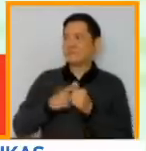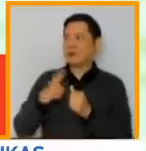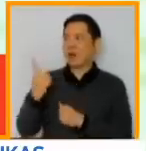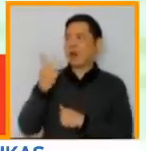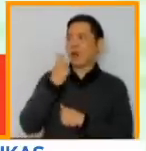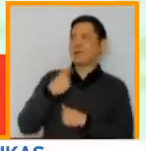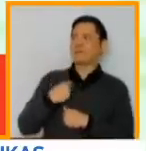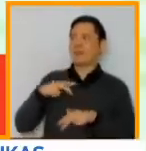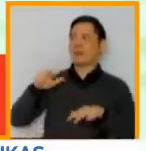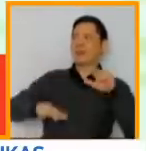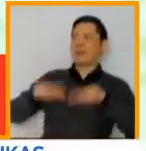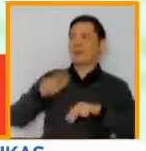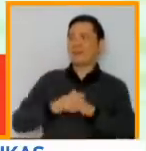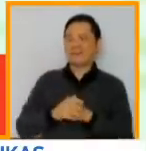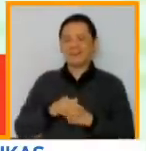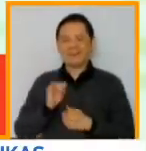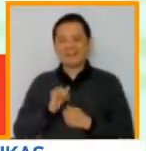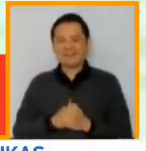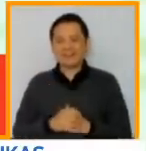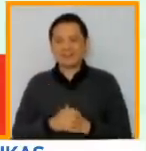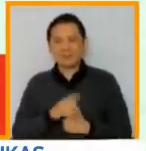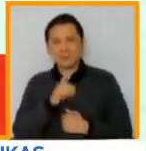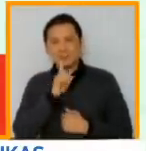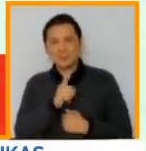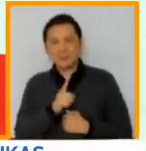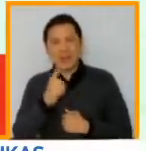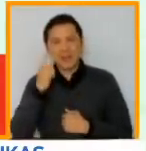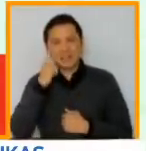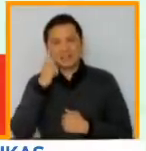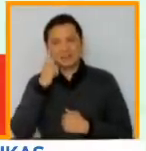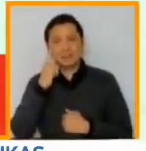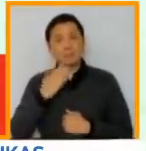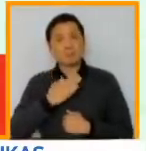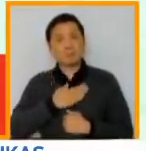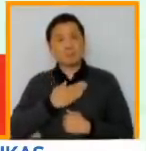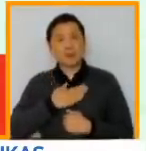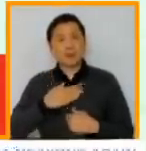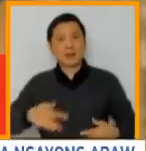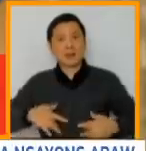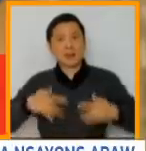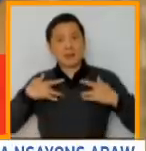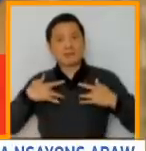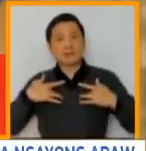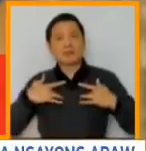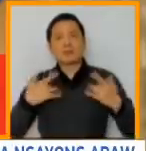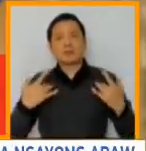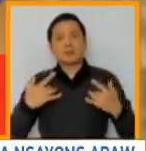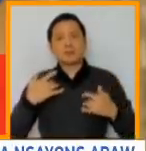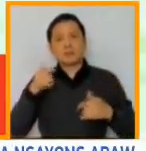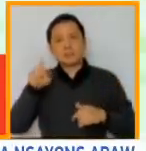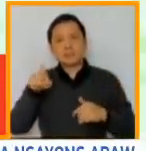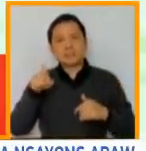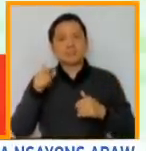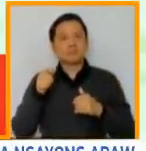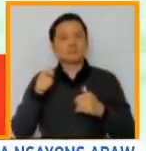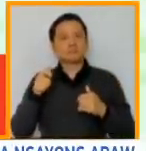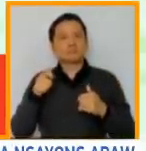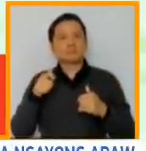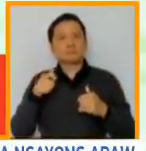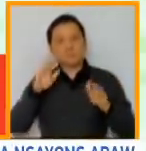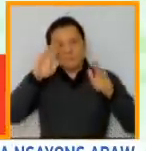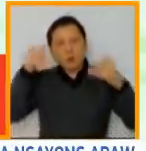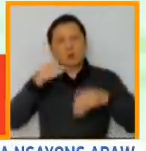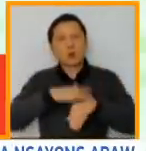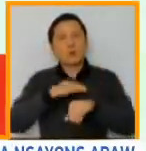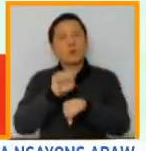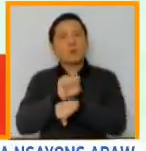Siguro nasa punto ako na susundan ko na lang yung trabaho. Nag-uugat sa pagtulong sa isang grupo na malapit